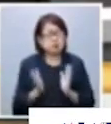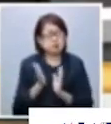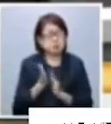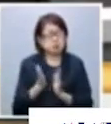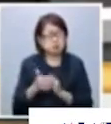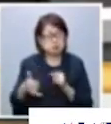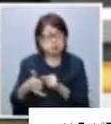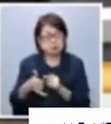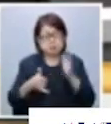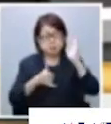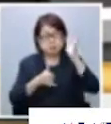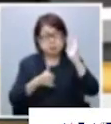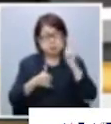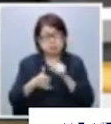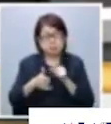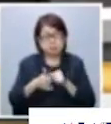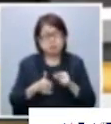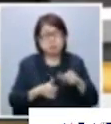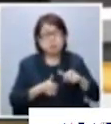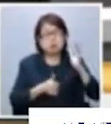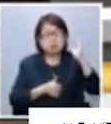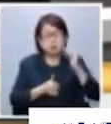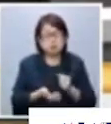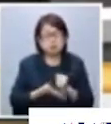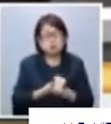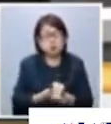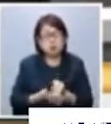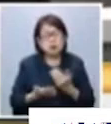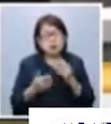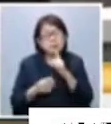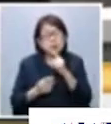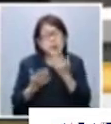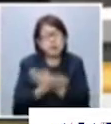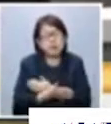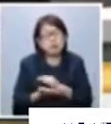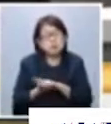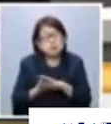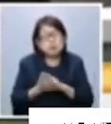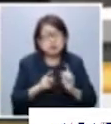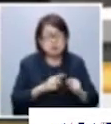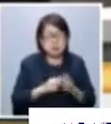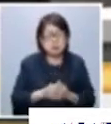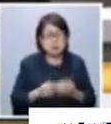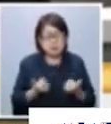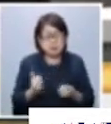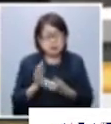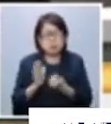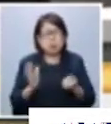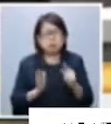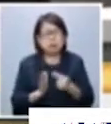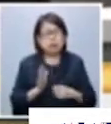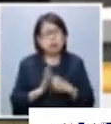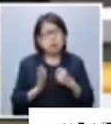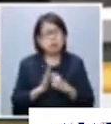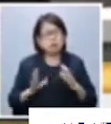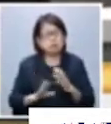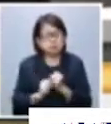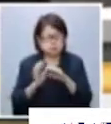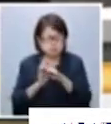ที่ปกป้องประเทศชาติบ้านเมืองแต่สิ่งที่ผมปรับลดเนื่องจากเป็นเหตุผลโดยรวมที่นำเรียนท่านประธานไปในมาต